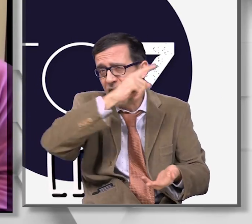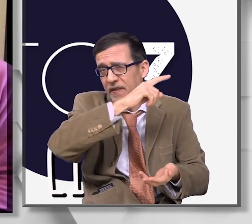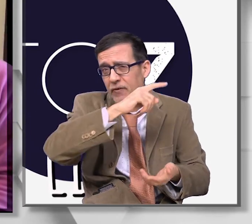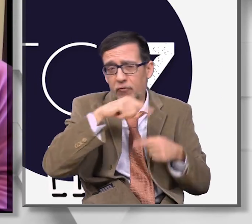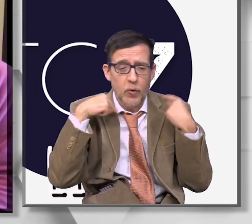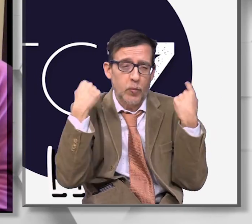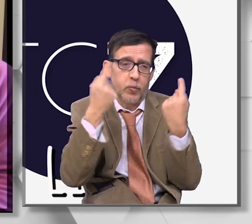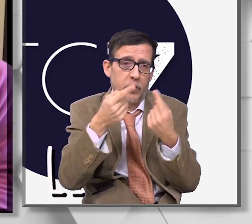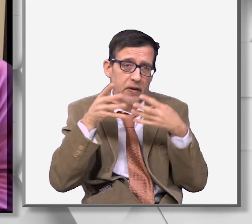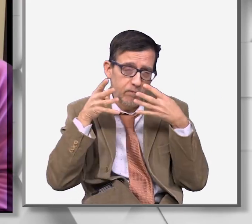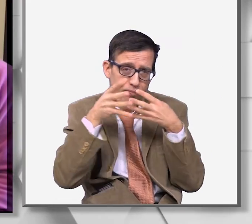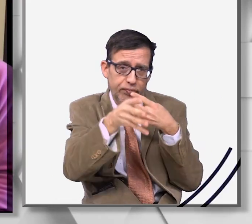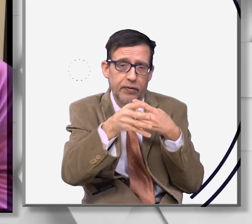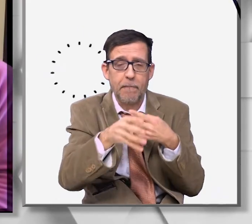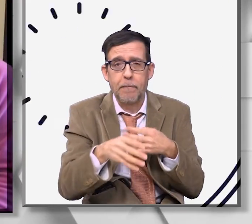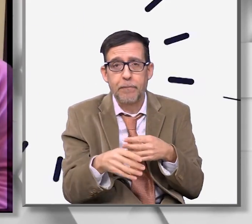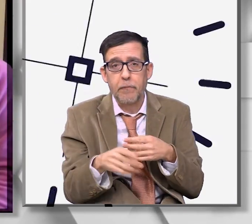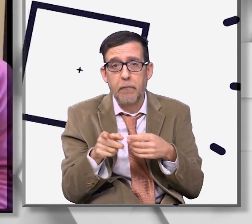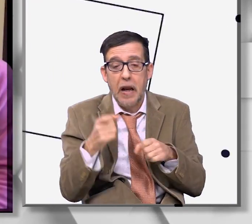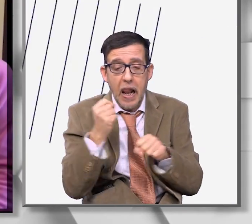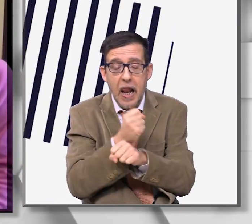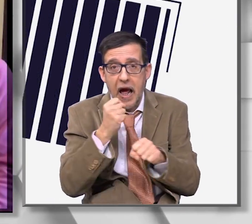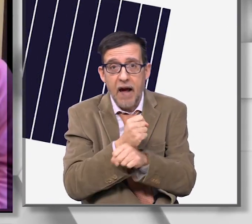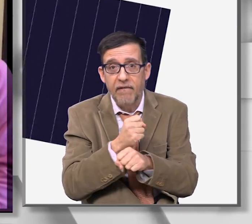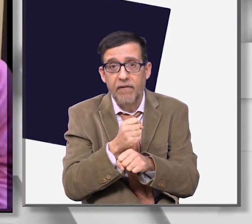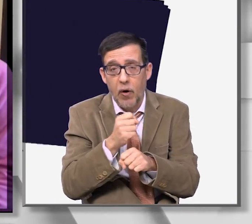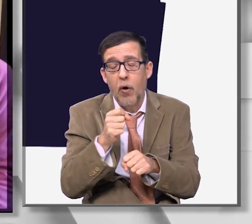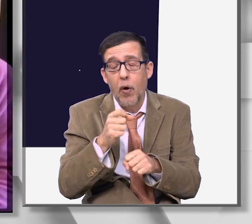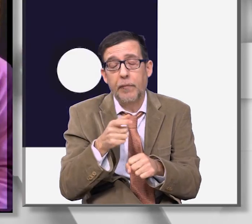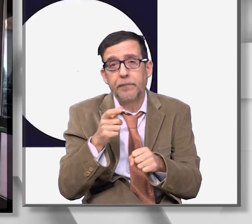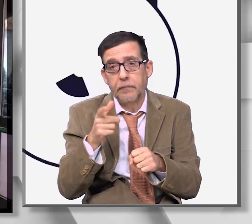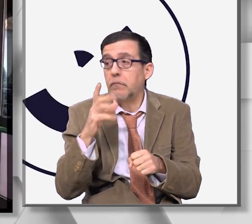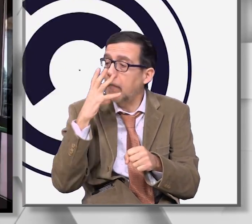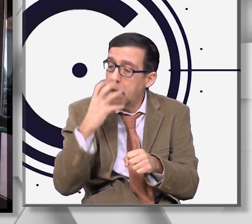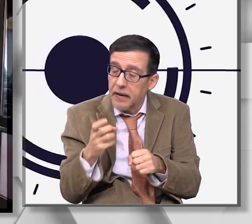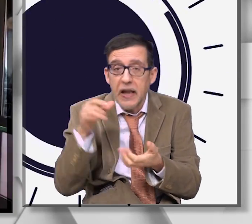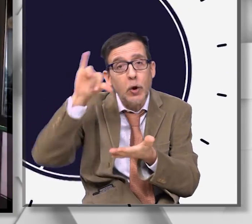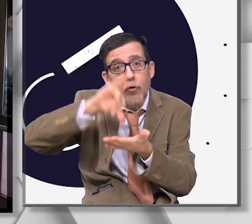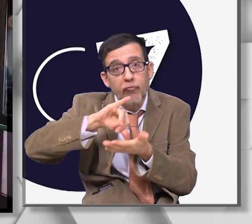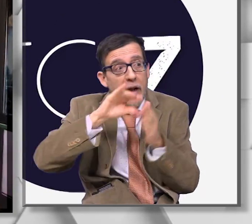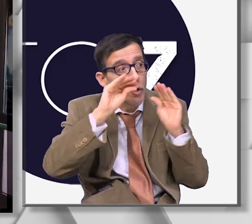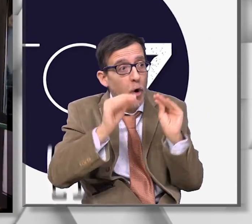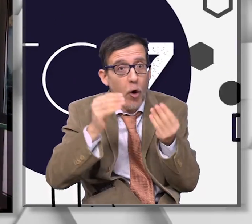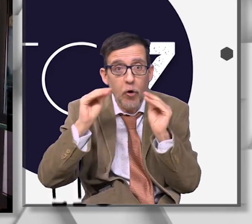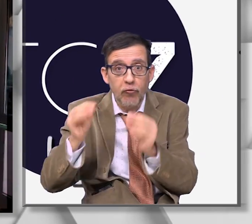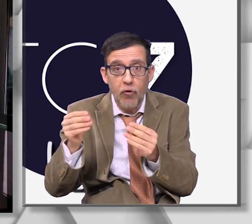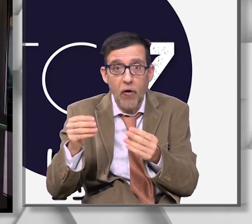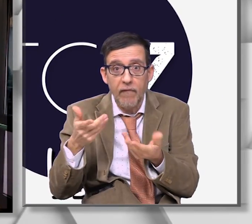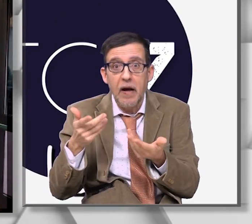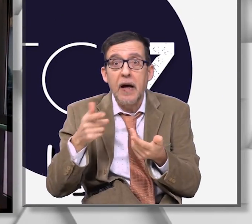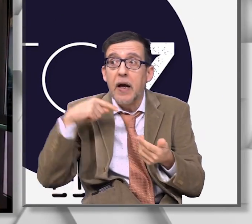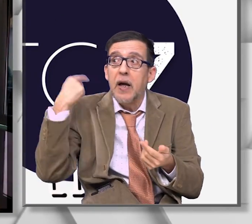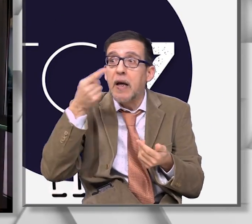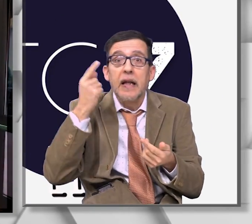è un lavoro che sicuramente va apprezzato da parte del centro giovani e proprio per per quanto